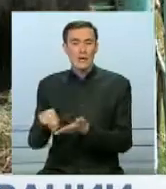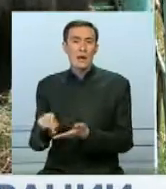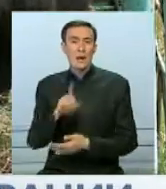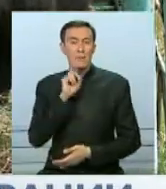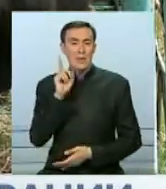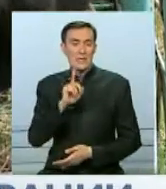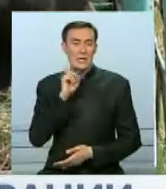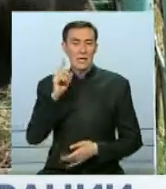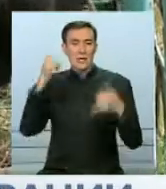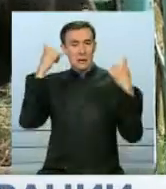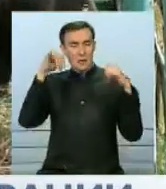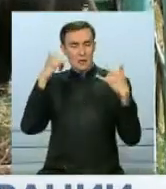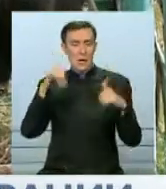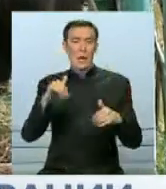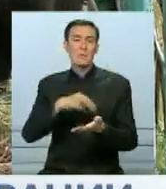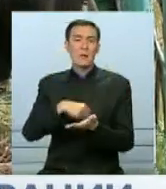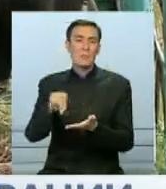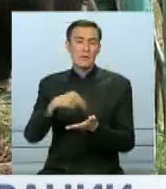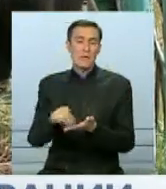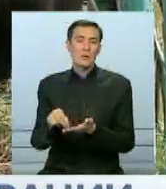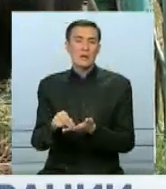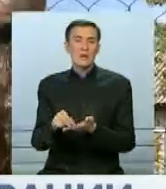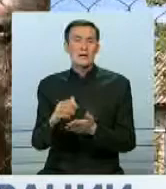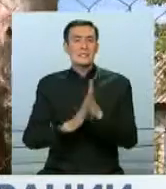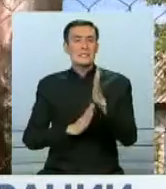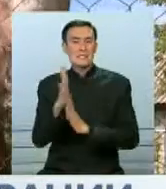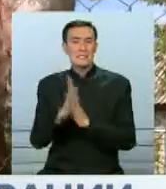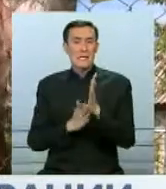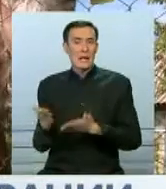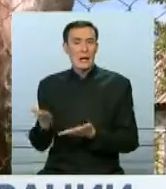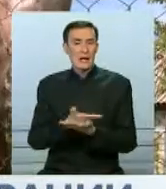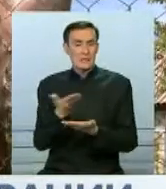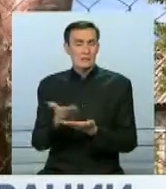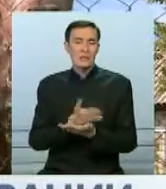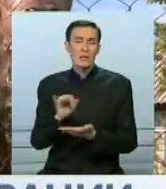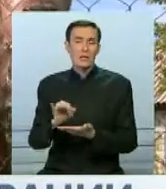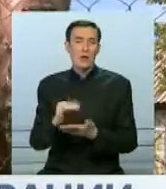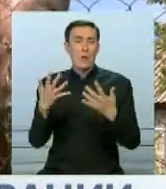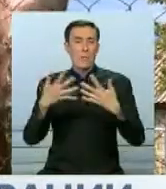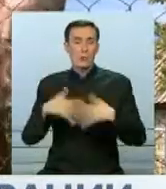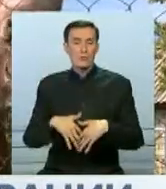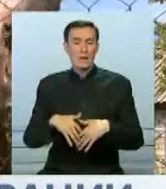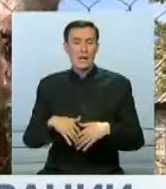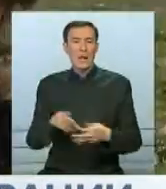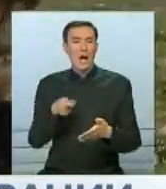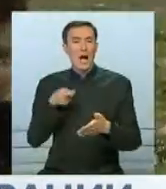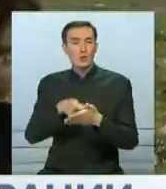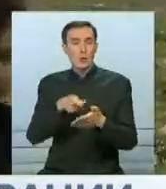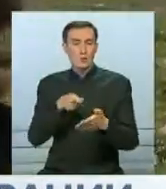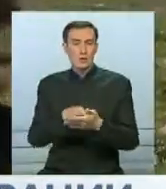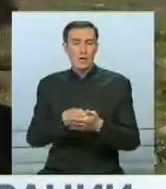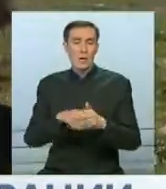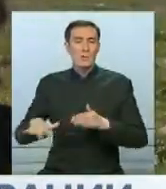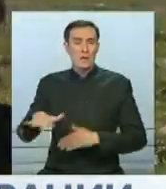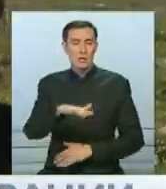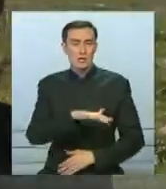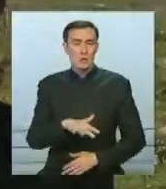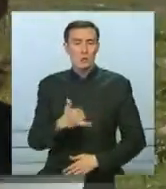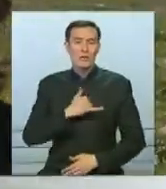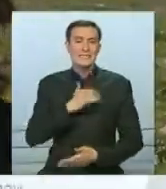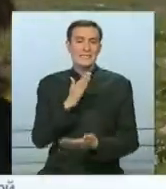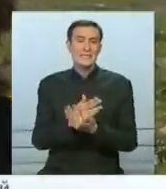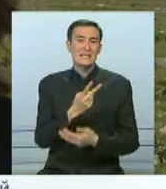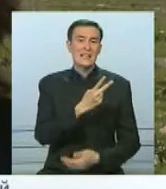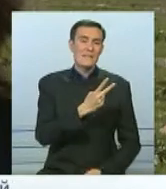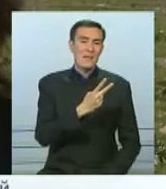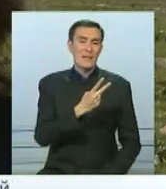молодняк крупного рогатого скота, приобретают сенокосилки и другое оборудование для откормочных площадок. У нас 2-3 программы